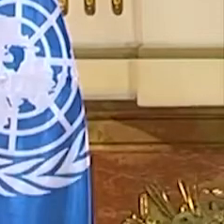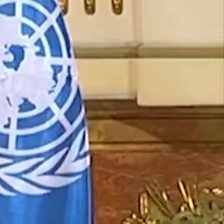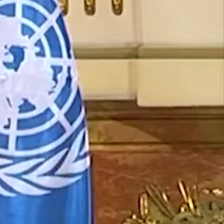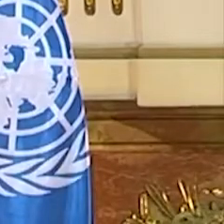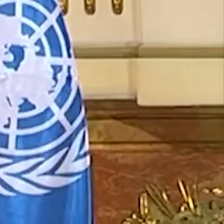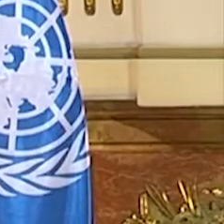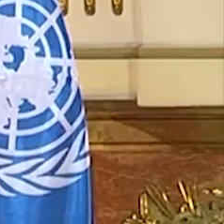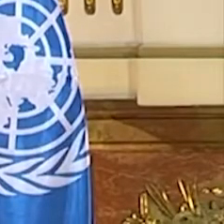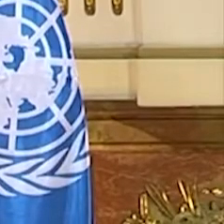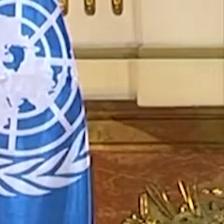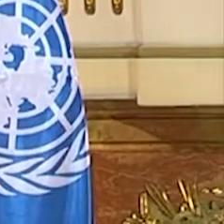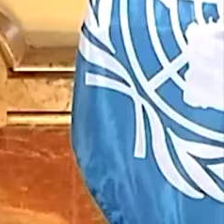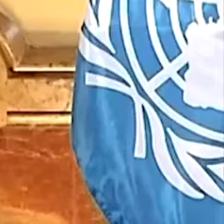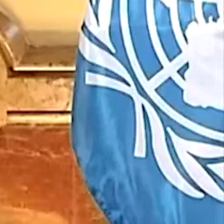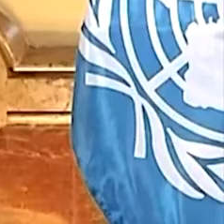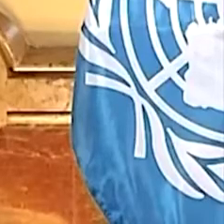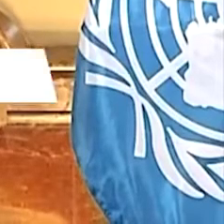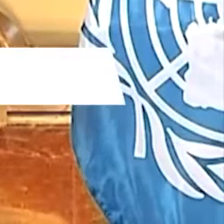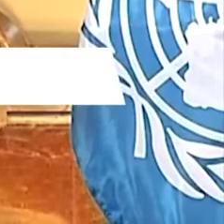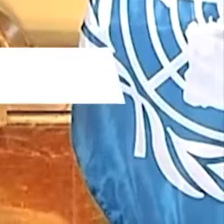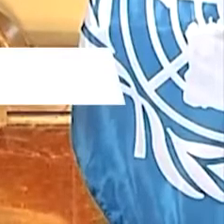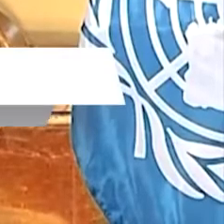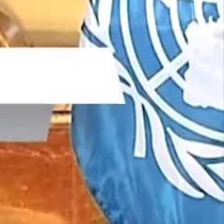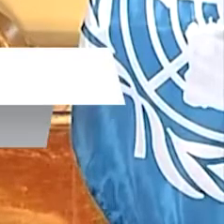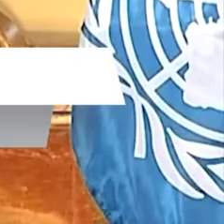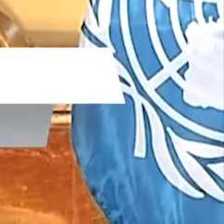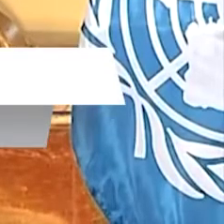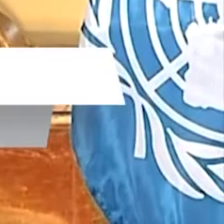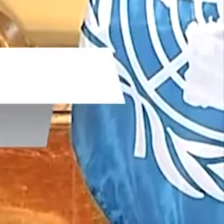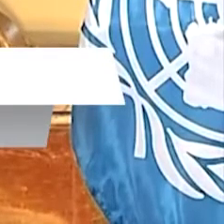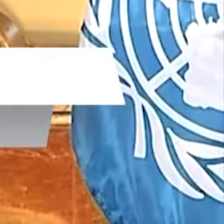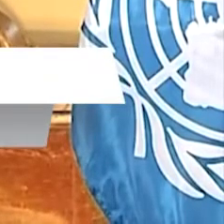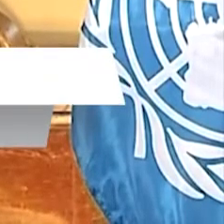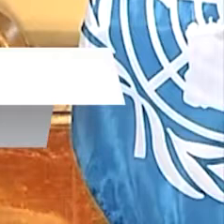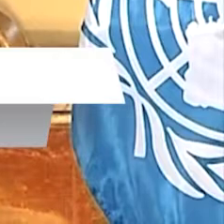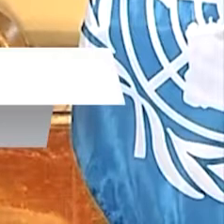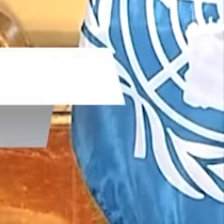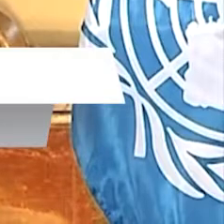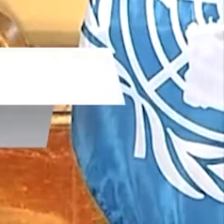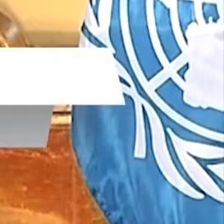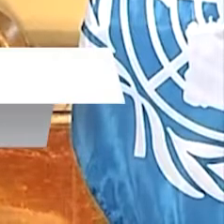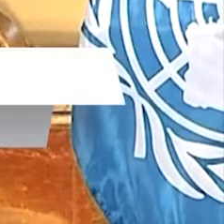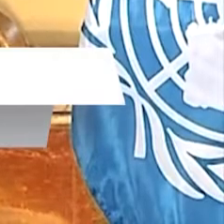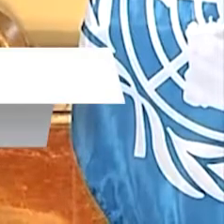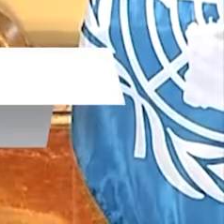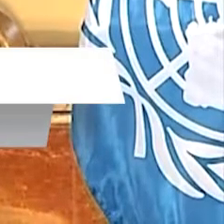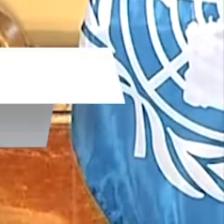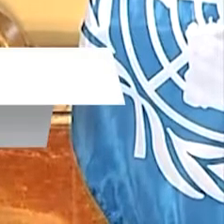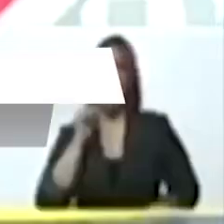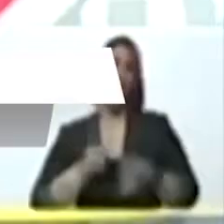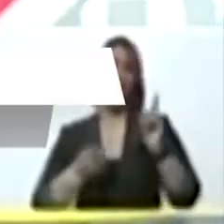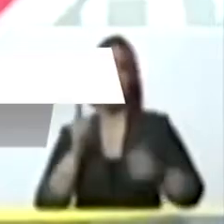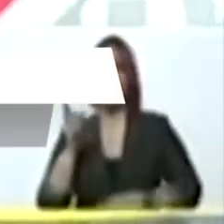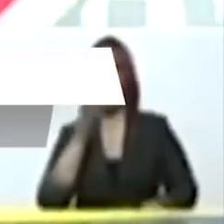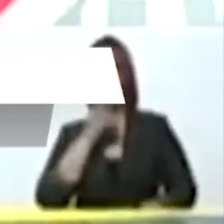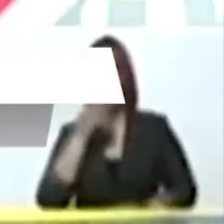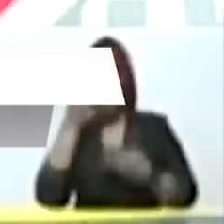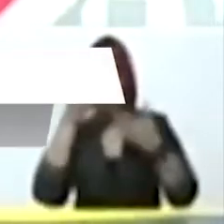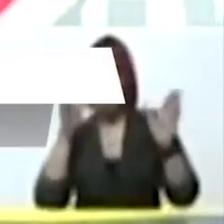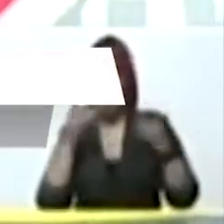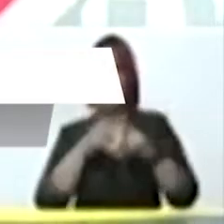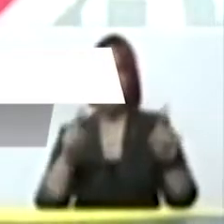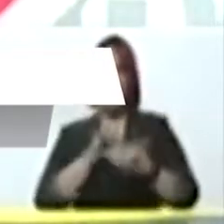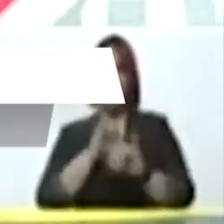le président vénézuélien nicolás maduro a appelé ses citoyens à participer aux élections locales du 21 novembre c'est ce qui ressort